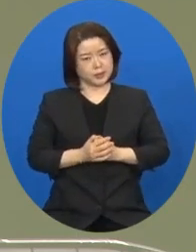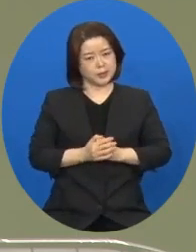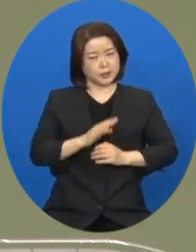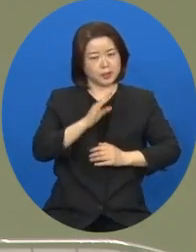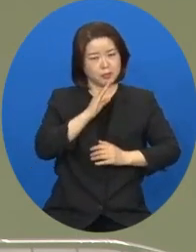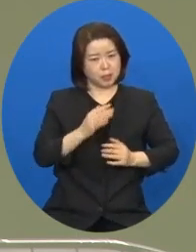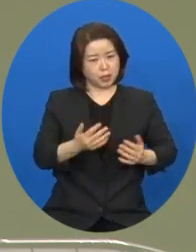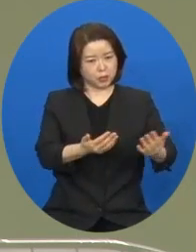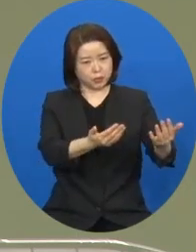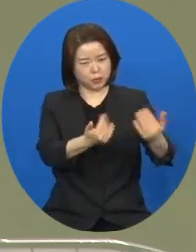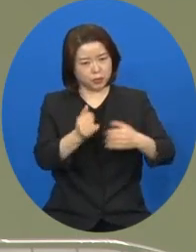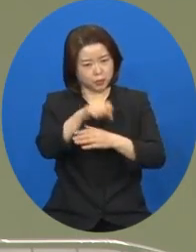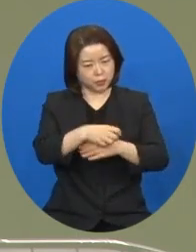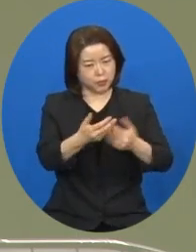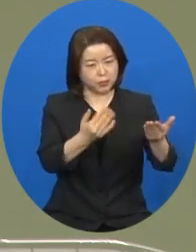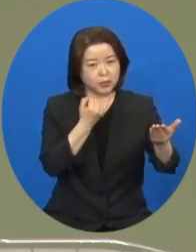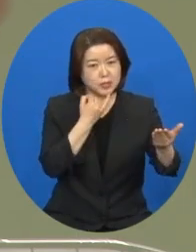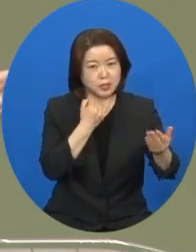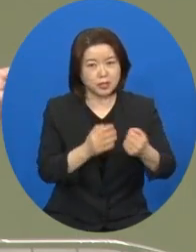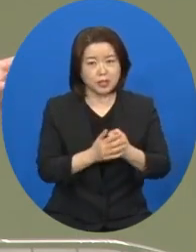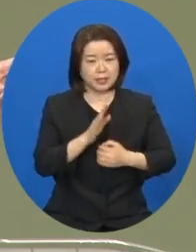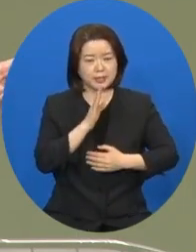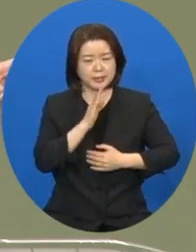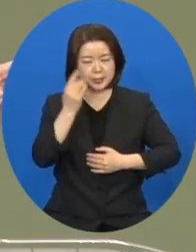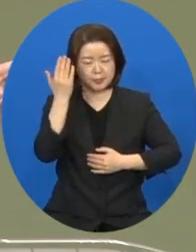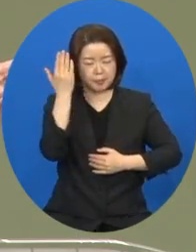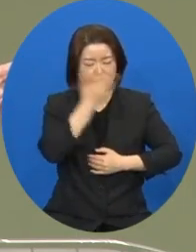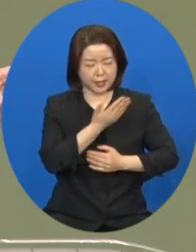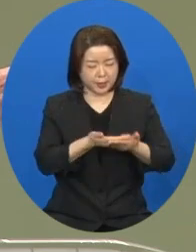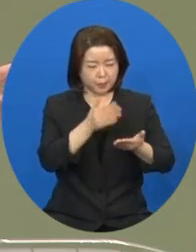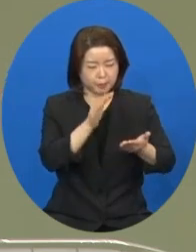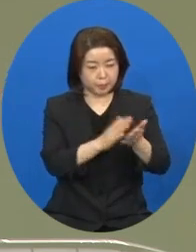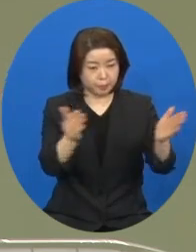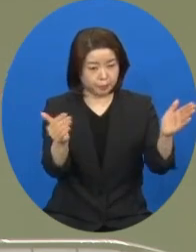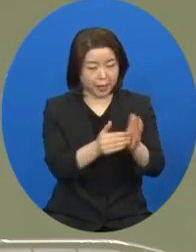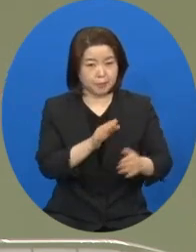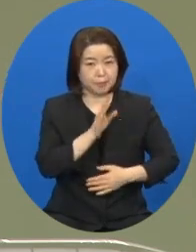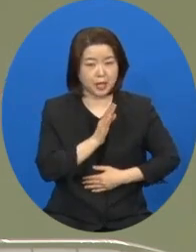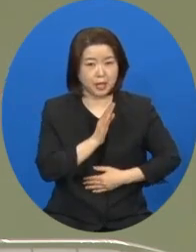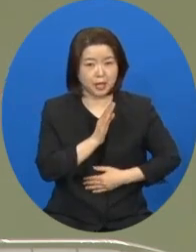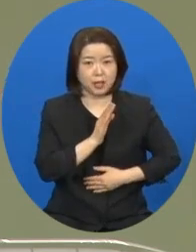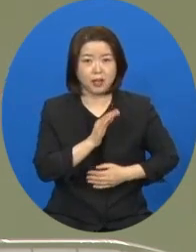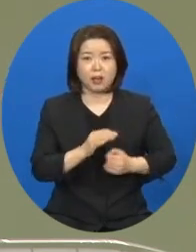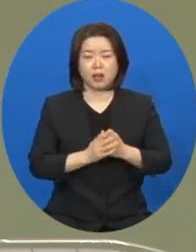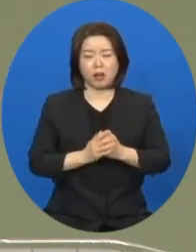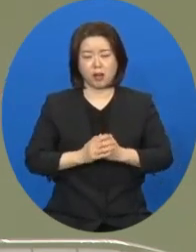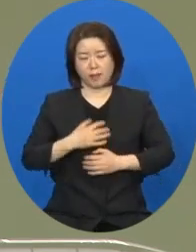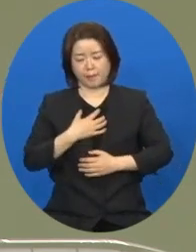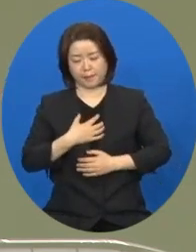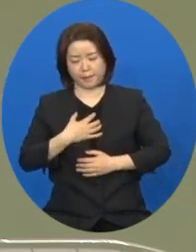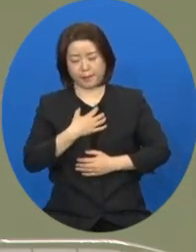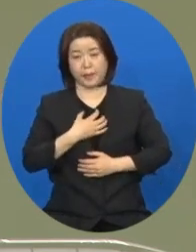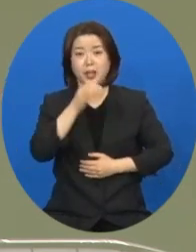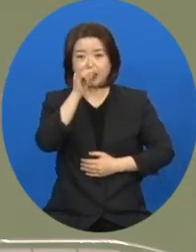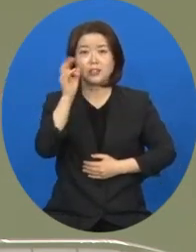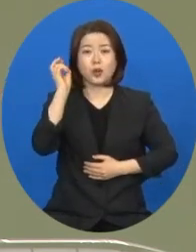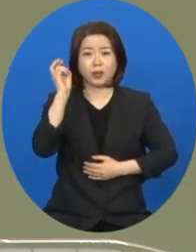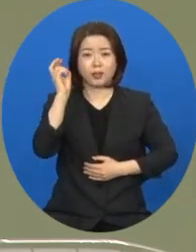맞아들여도 될까? 진짜 고침 받았을까? 그런 마음에 우려가 있었지